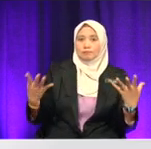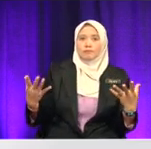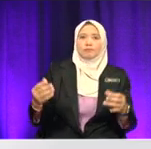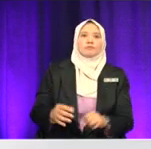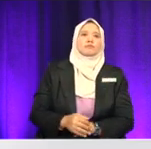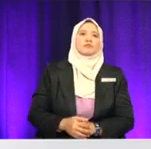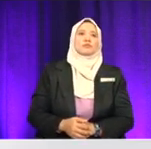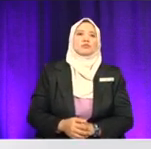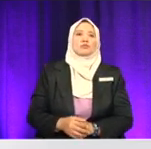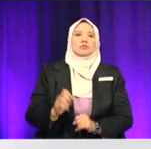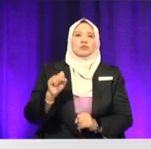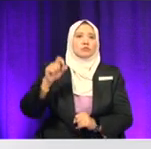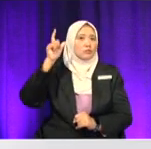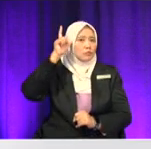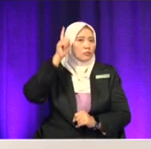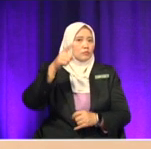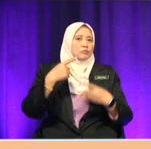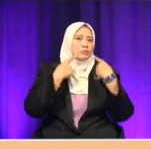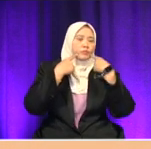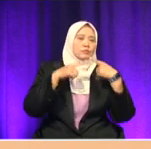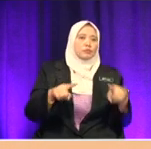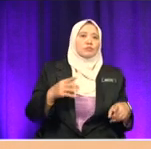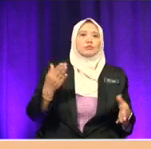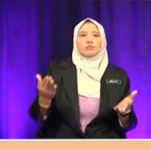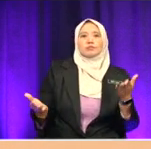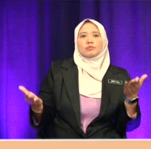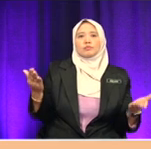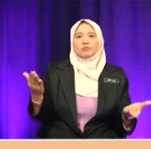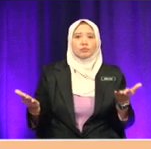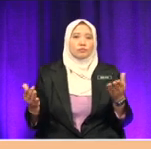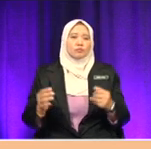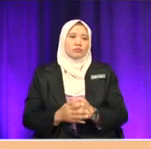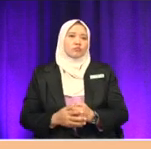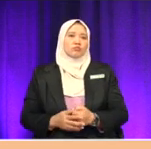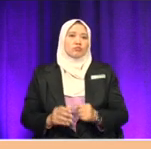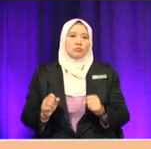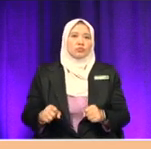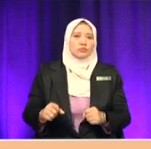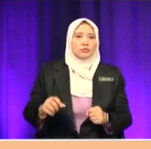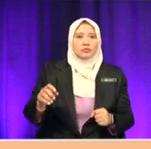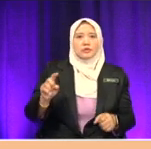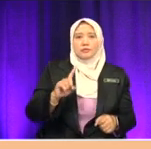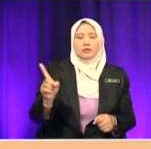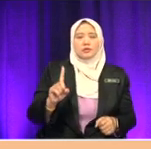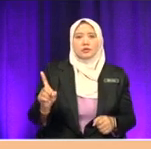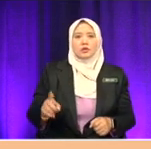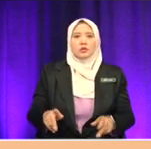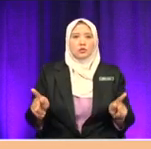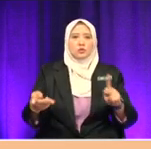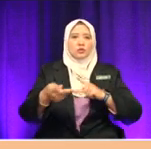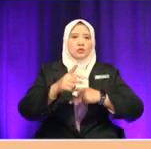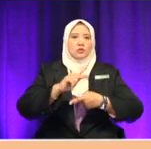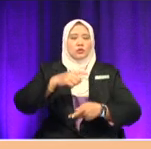jawapan perbandingan, iaitu bakteria yang kita biarkan di dalam kotak hitam